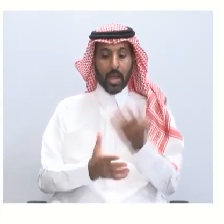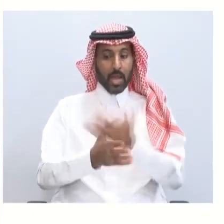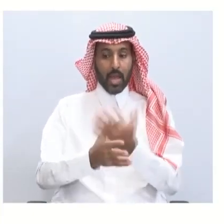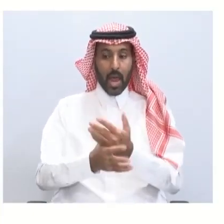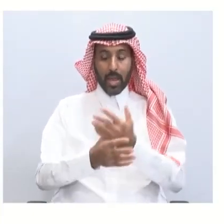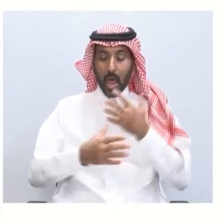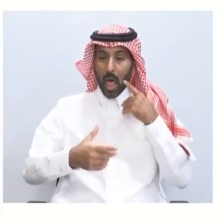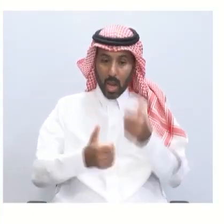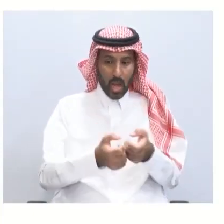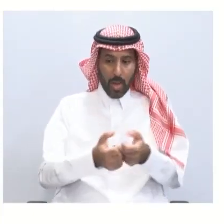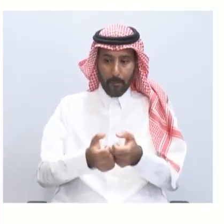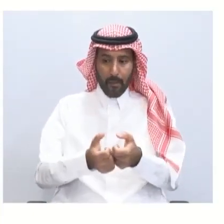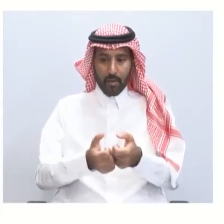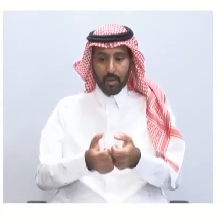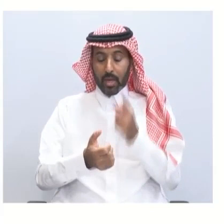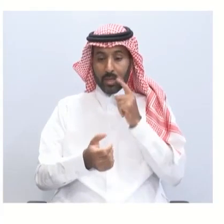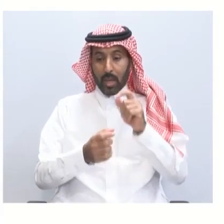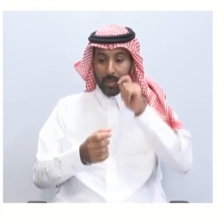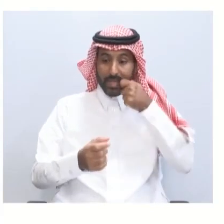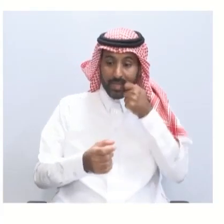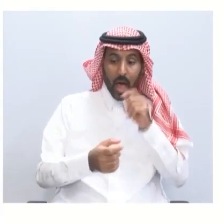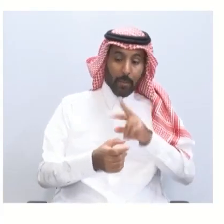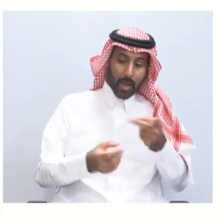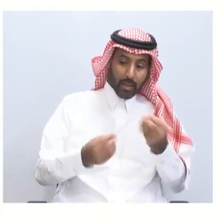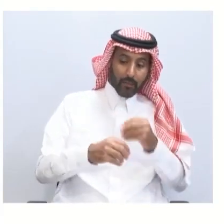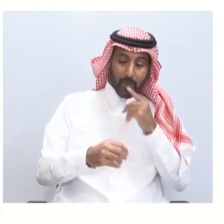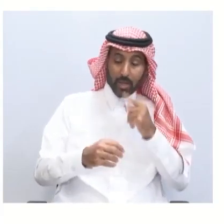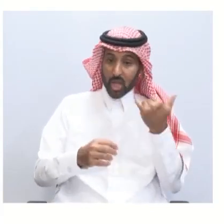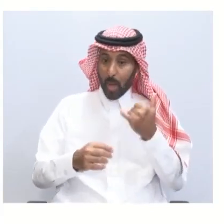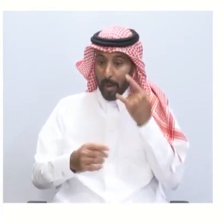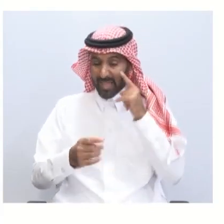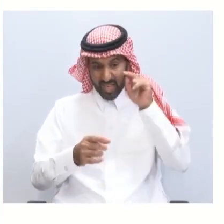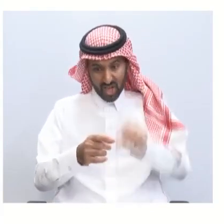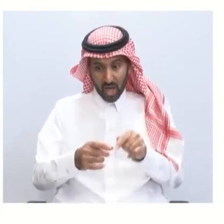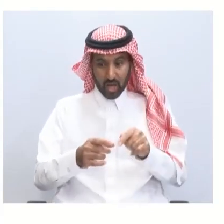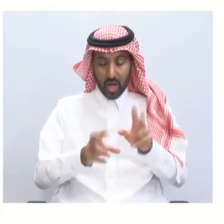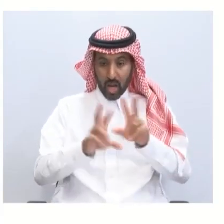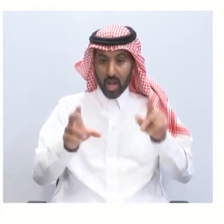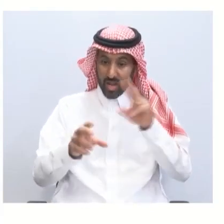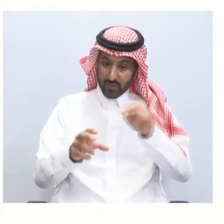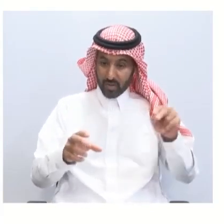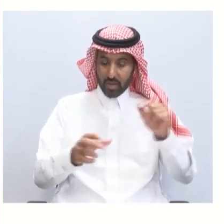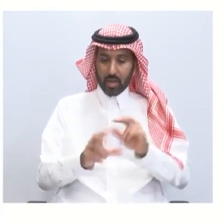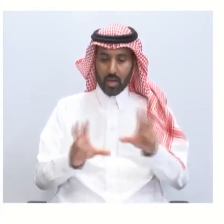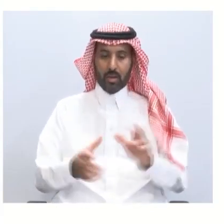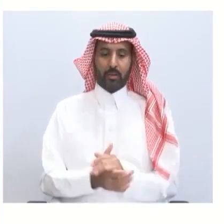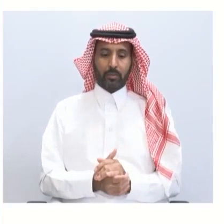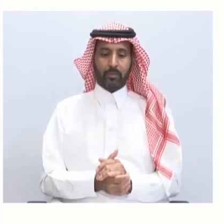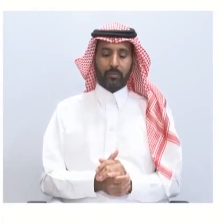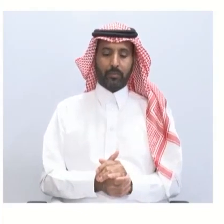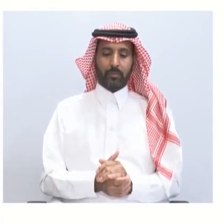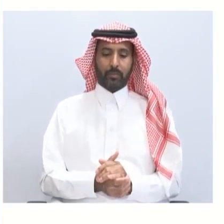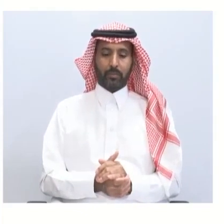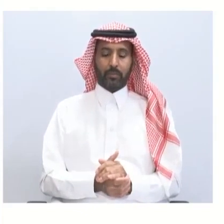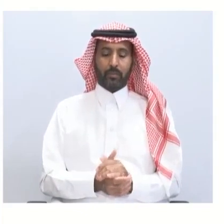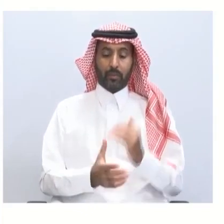الالعاب تحمل اسرار بالعاده مع الحرص عند النقر على الاعلان